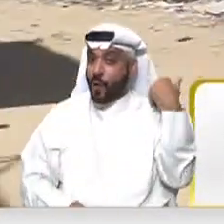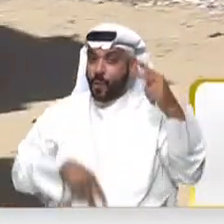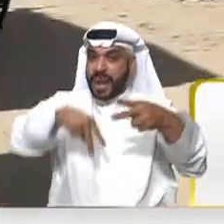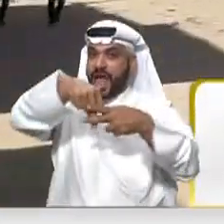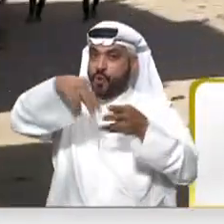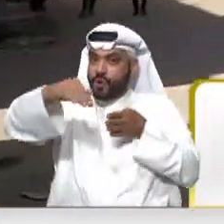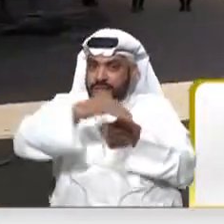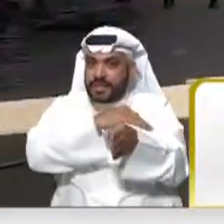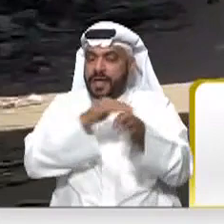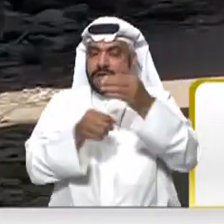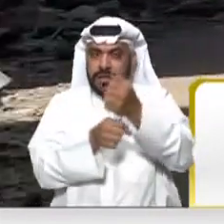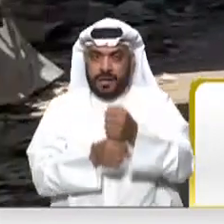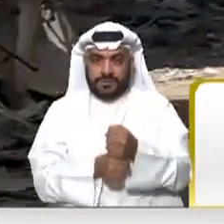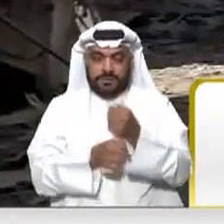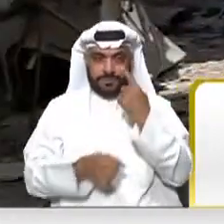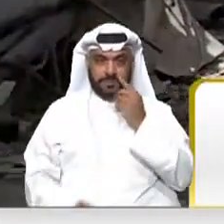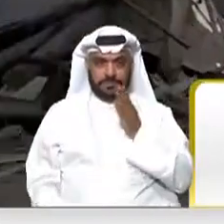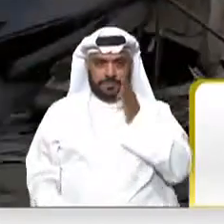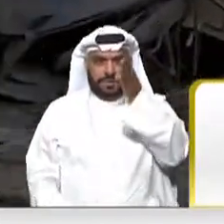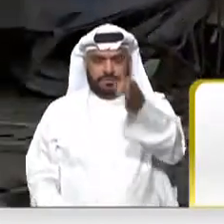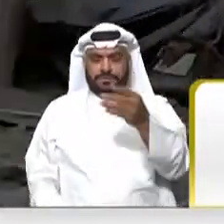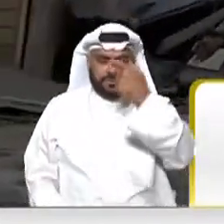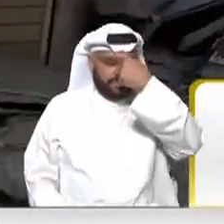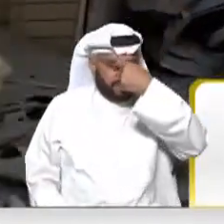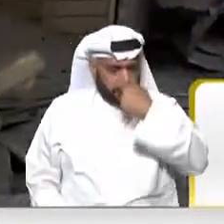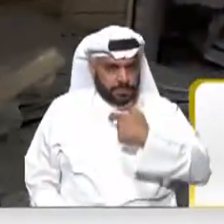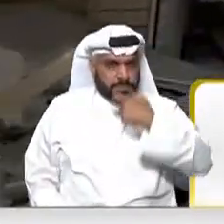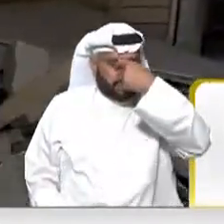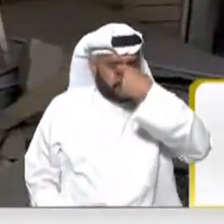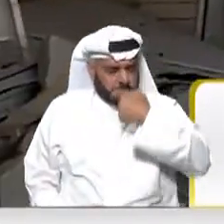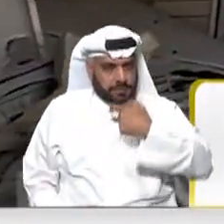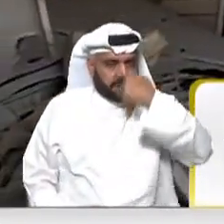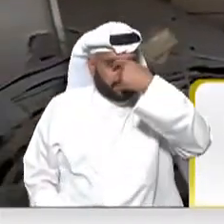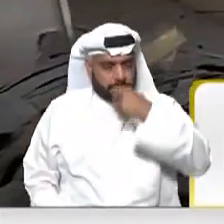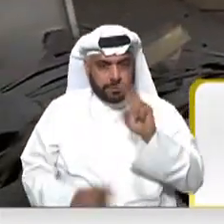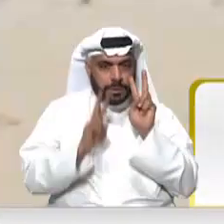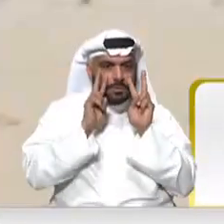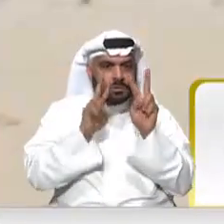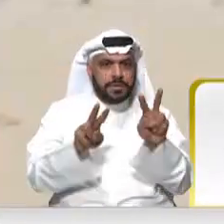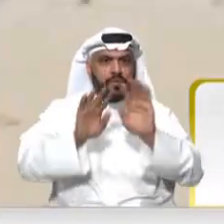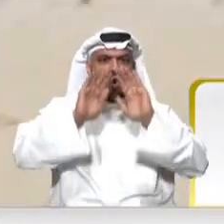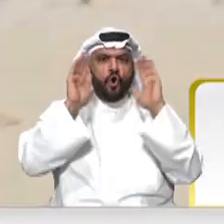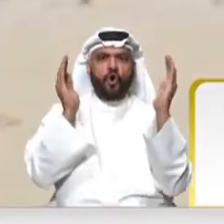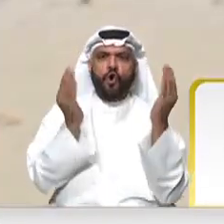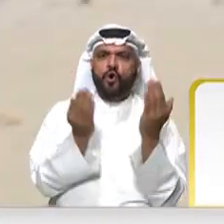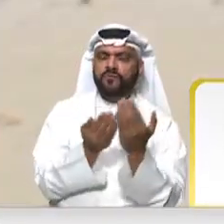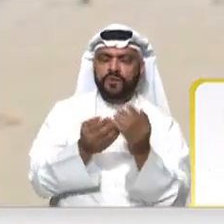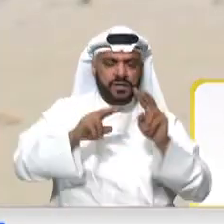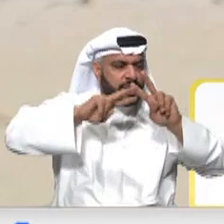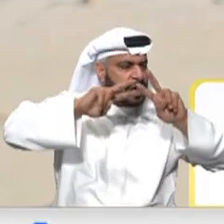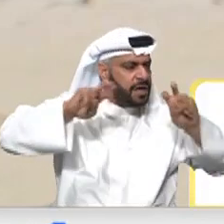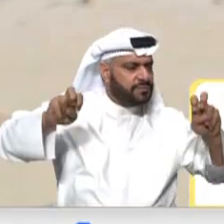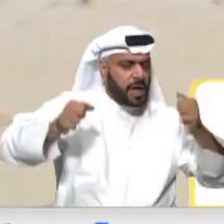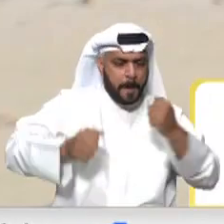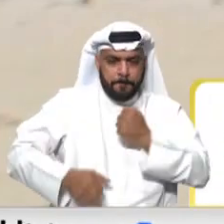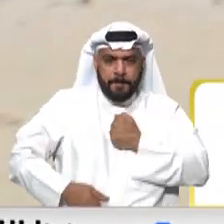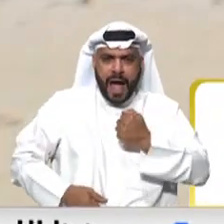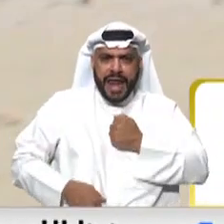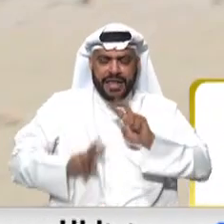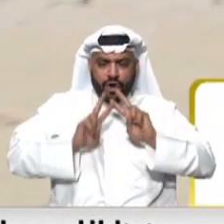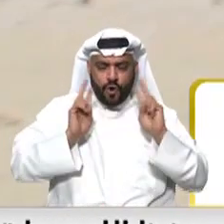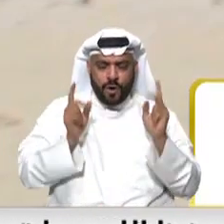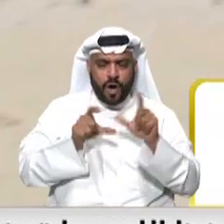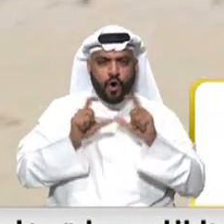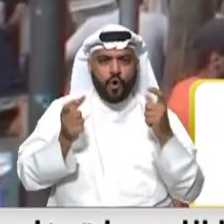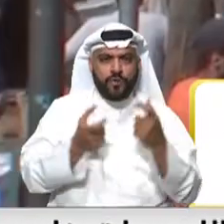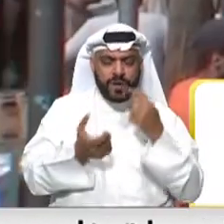رحت والبيت منظف يعتبر، وقعدت أعيط على اللي شفته، إشي مش طبيعي. غرفتي قعدت هيك أدور على اللي بينها إني